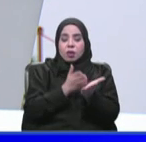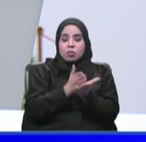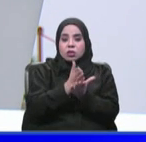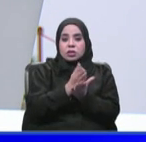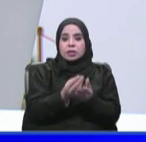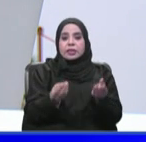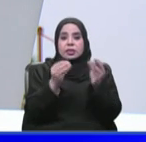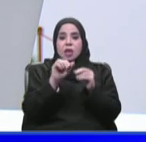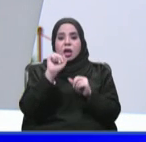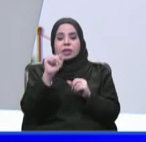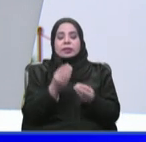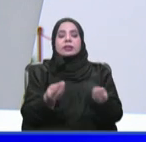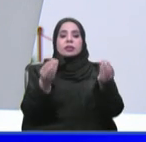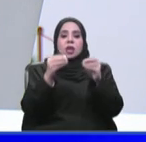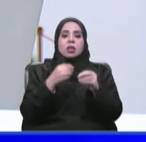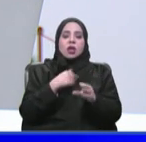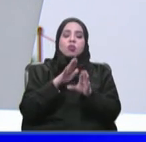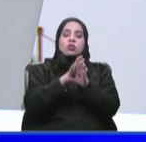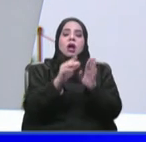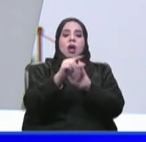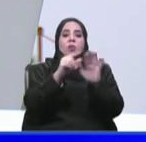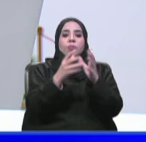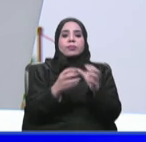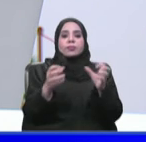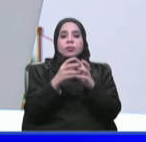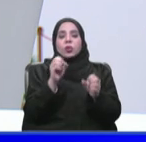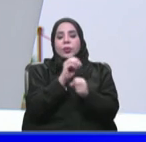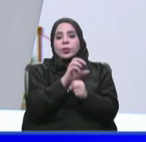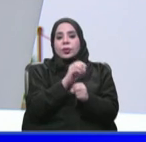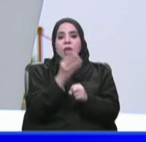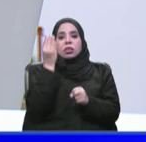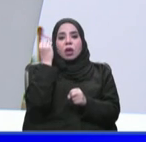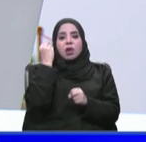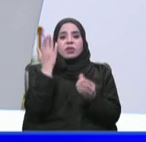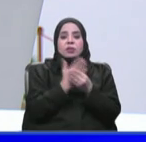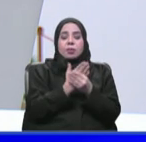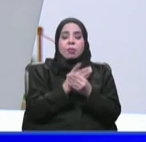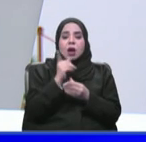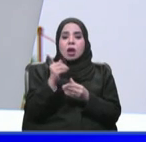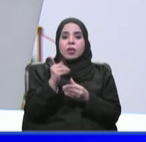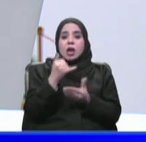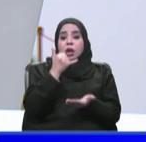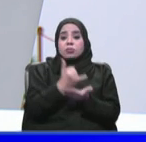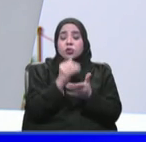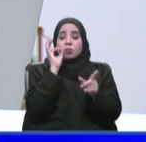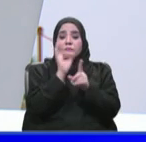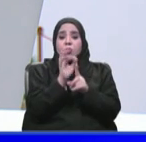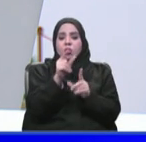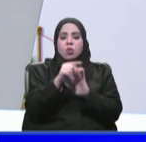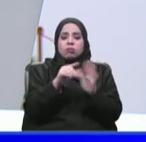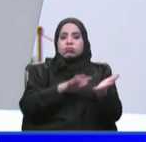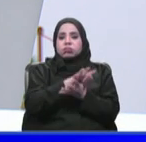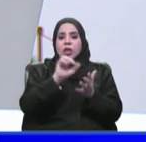تكثيف وتجويد لمضمون برامج التوعية والتثقيف وطرق لفت نظر الرأي العام للقضايا الحيوية